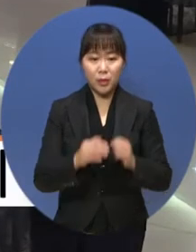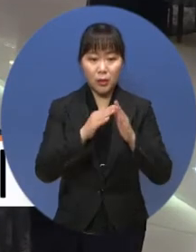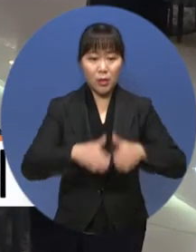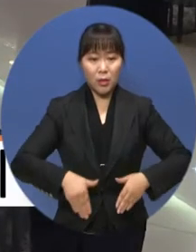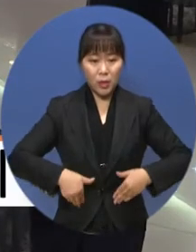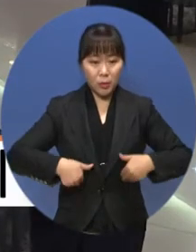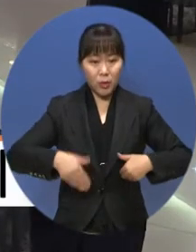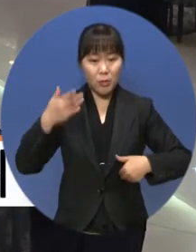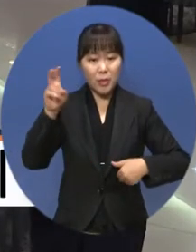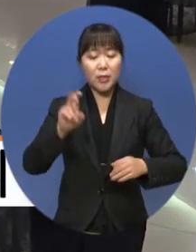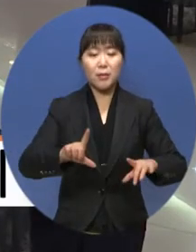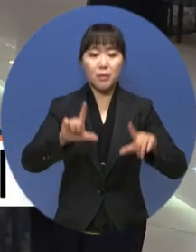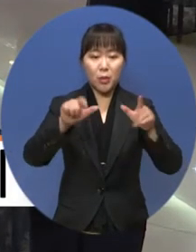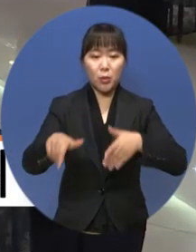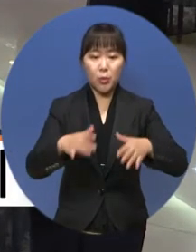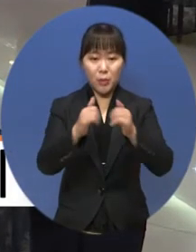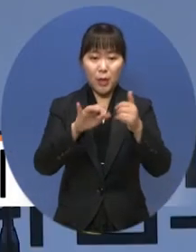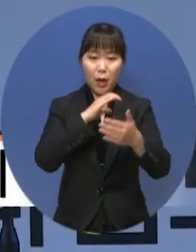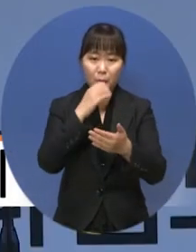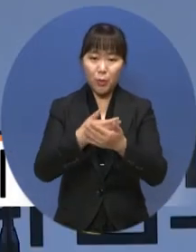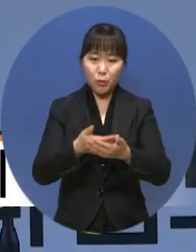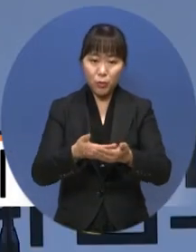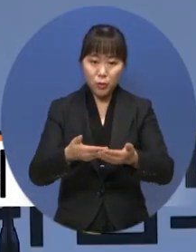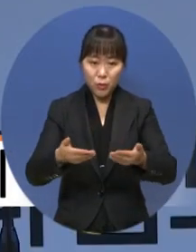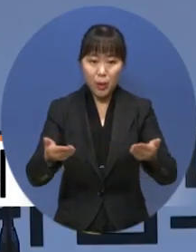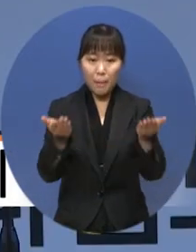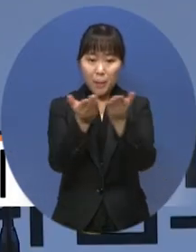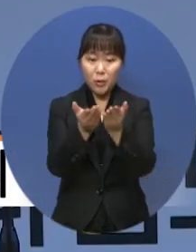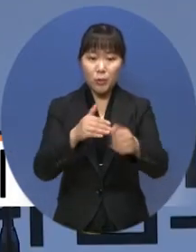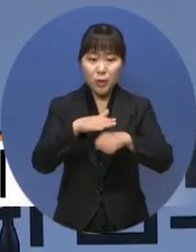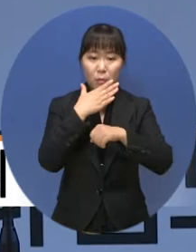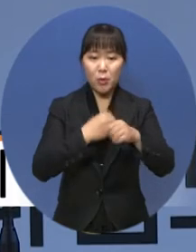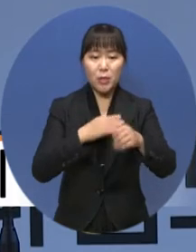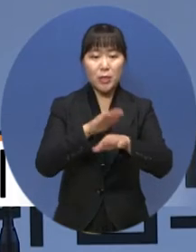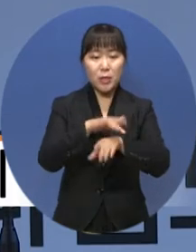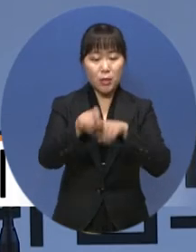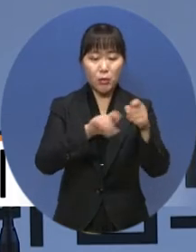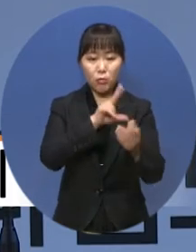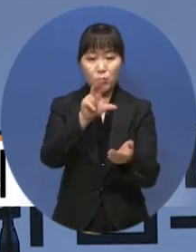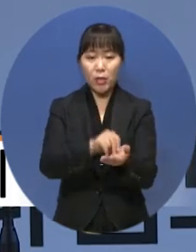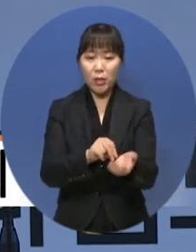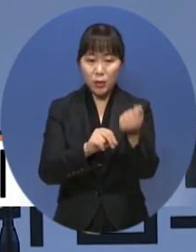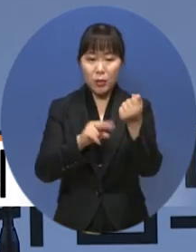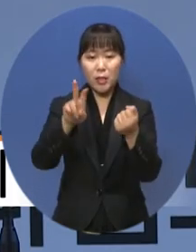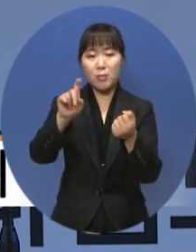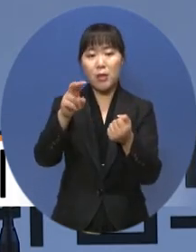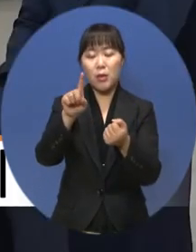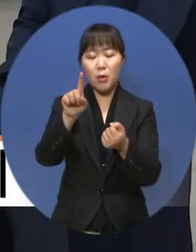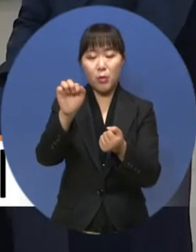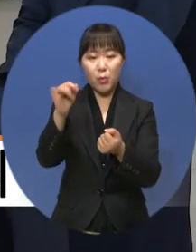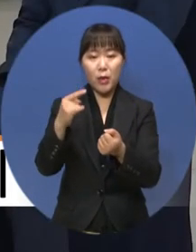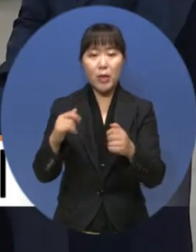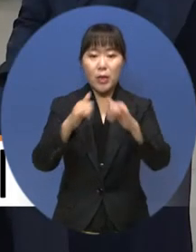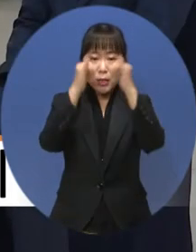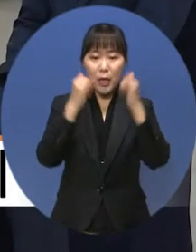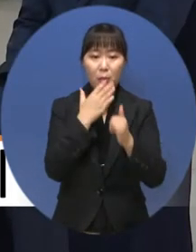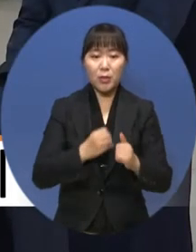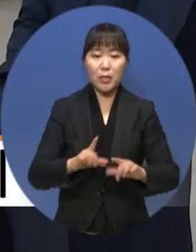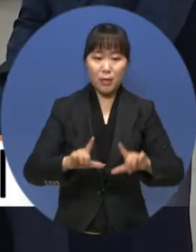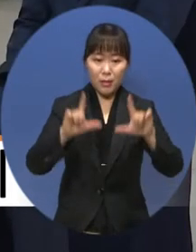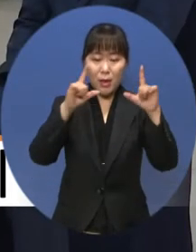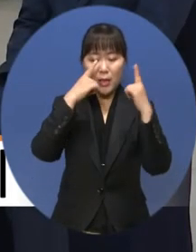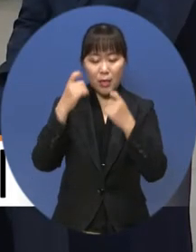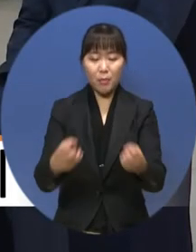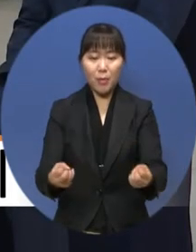전라남도가 지난 20일 도민에게 감동주는 맞춤형 복지 실현을 주제로 제21회 사회복지의 날 기념